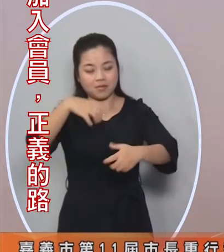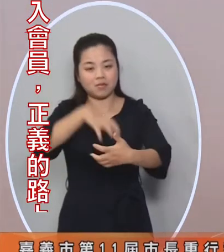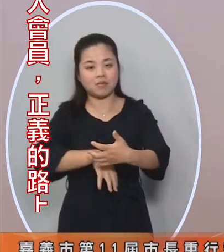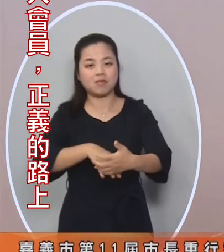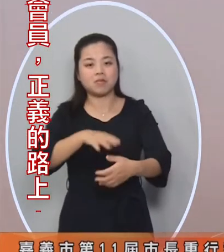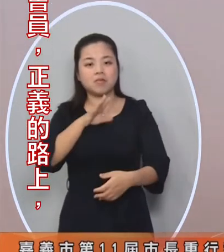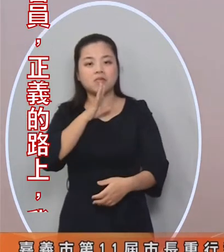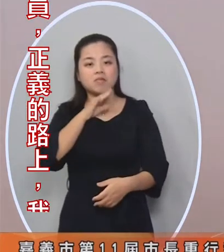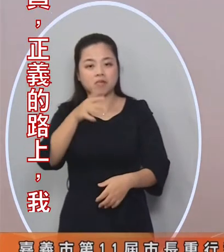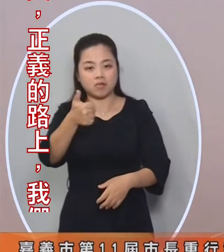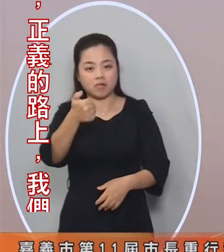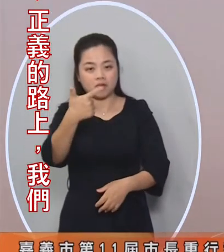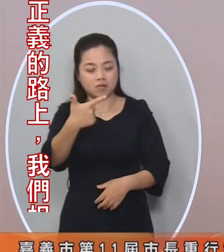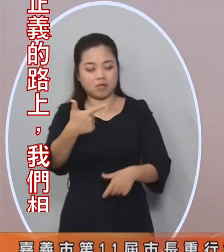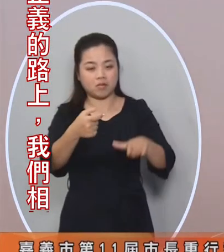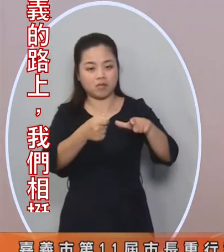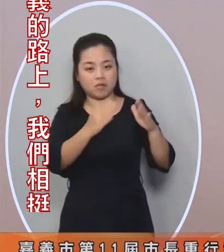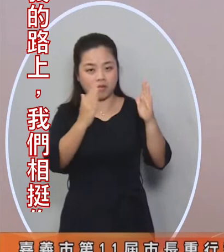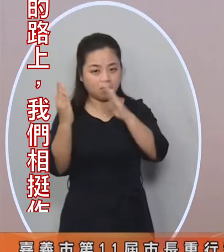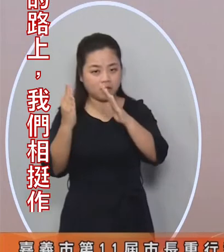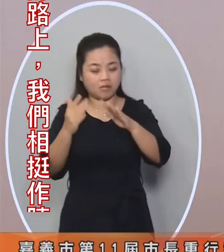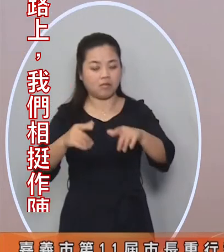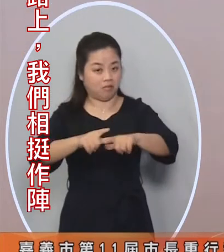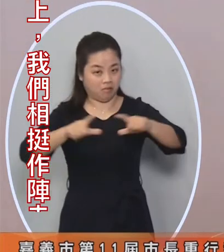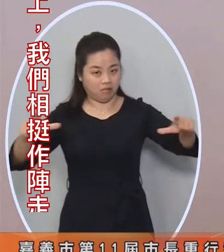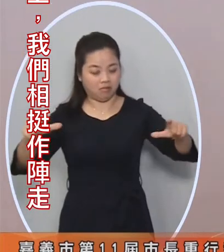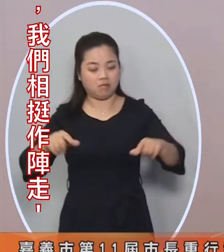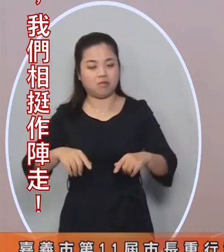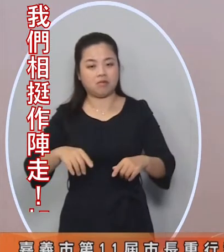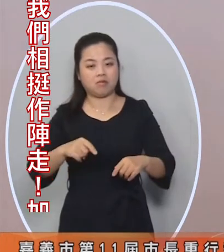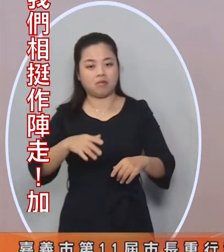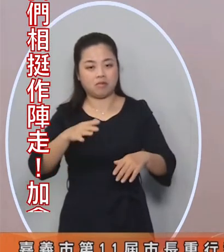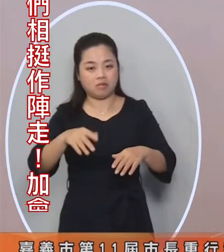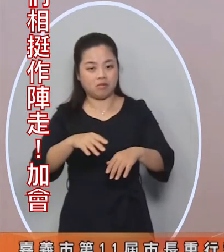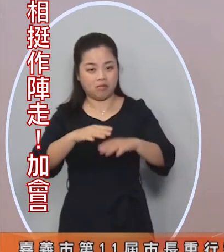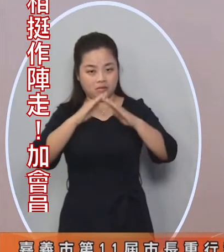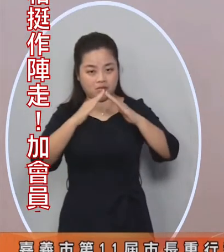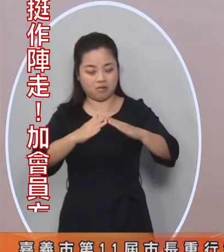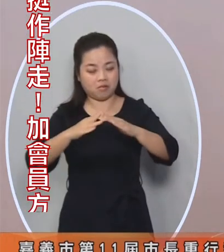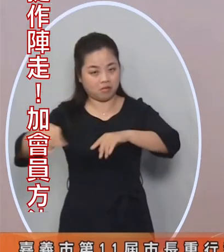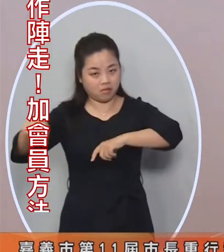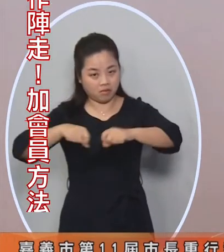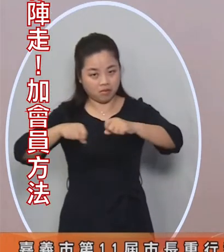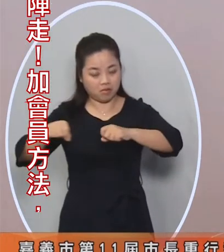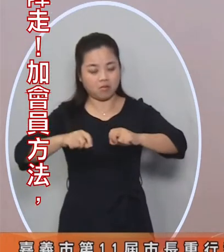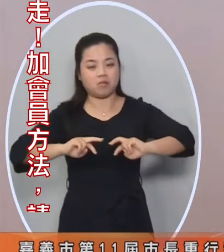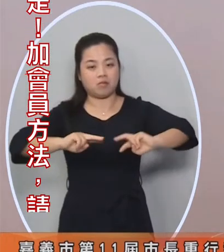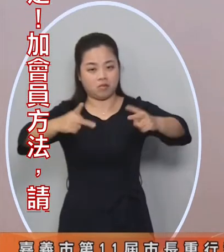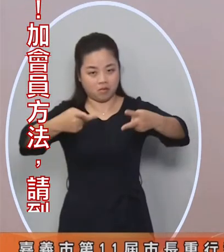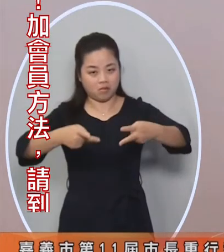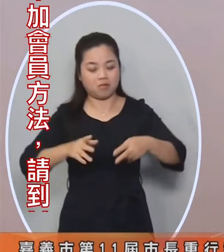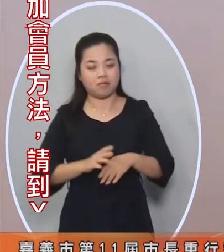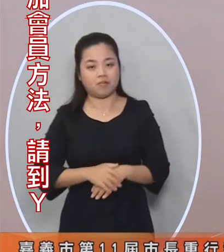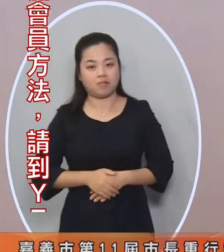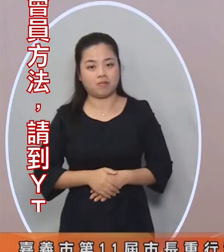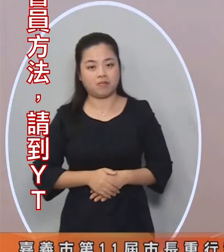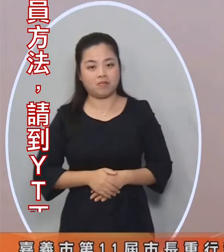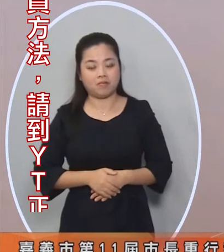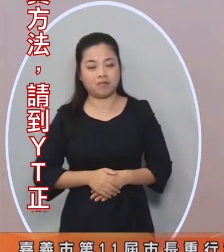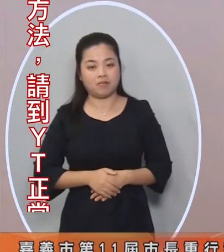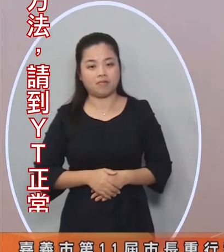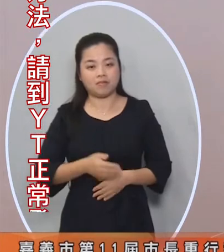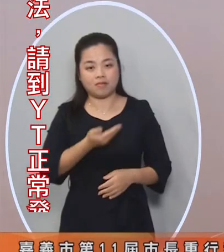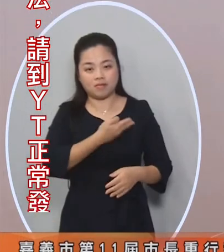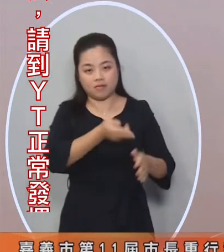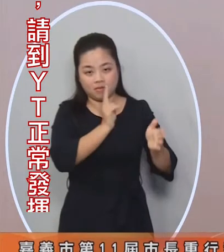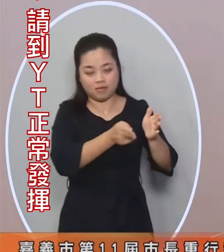面是56公顷。我们还要透过都更，透过种种的一个都市规划的方式，让它不但